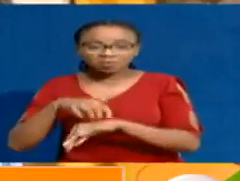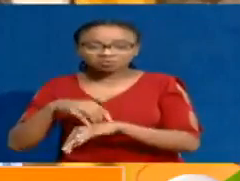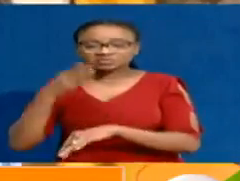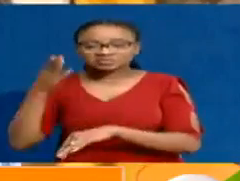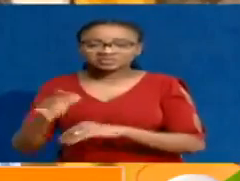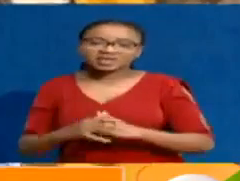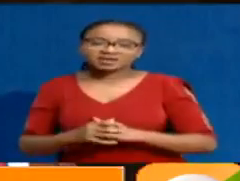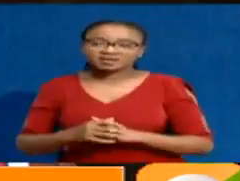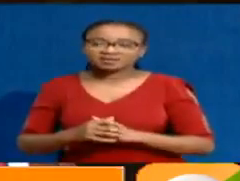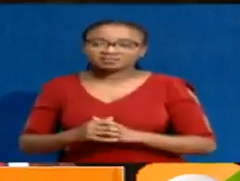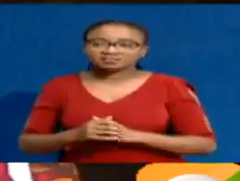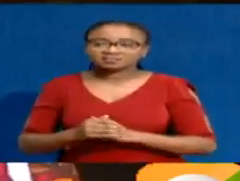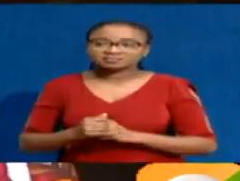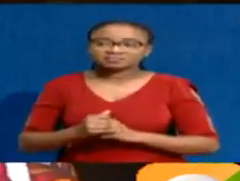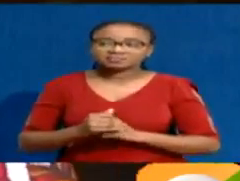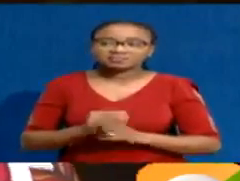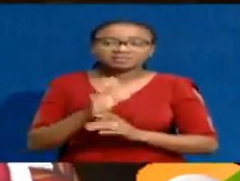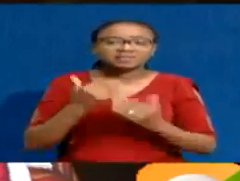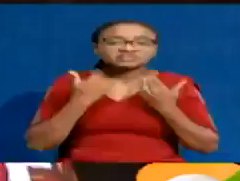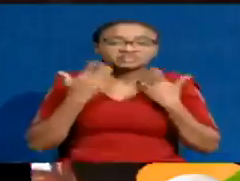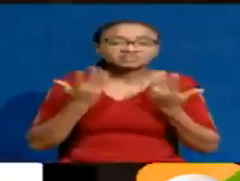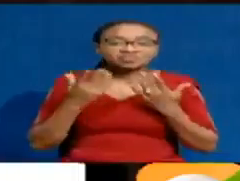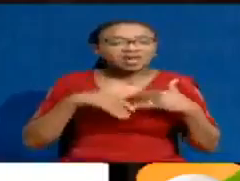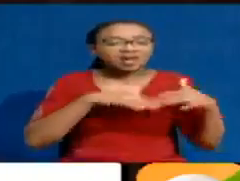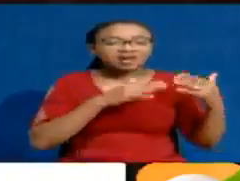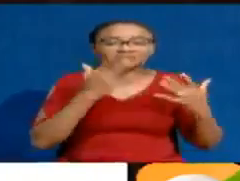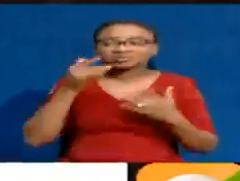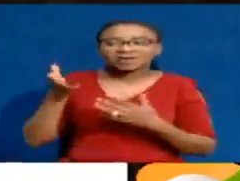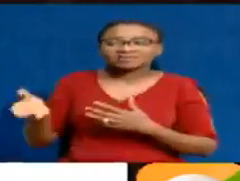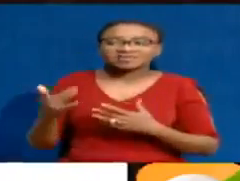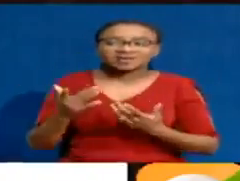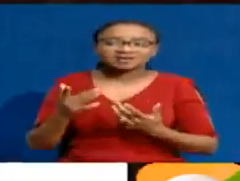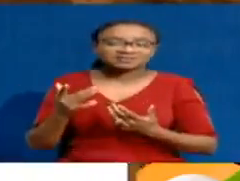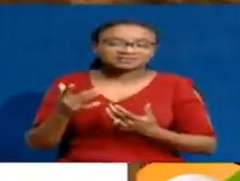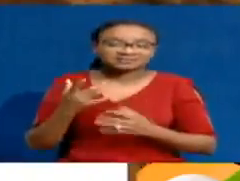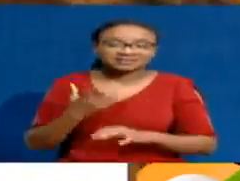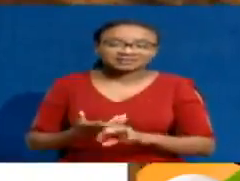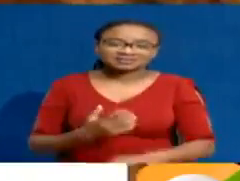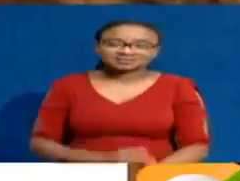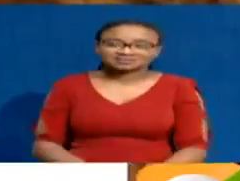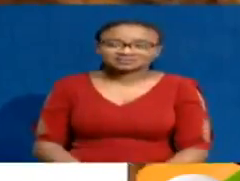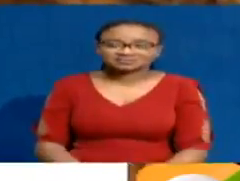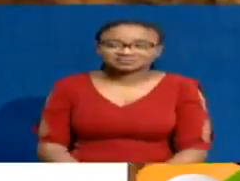Shejundani au msikitini Sargoi. Nakwambia nalala nje kuwaaminishi ndo nao kwa mato wako uone.